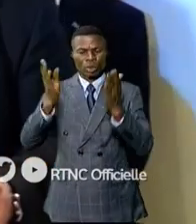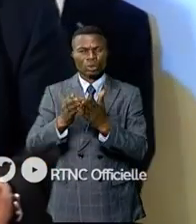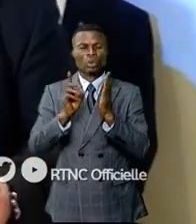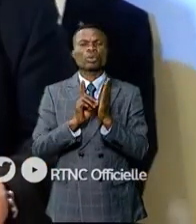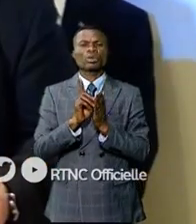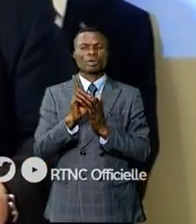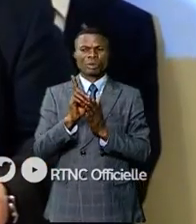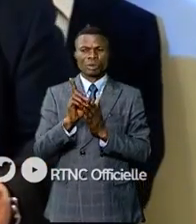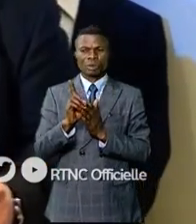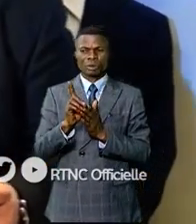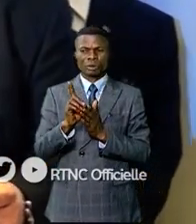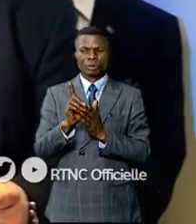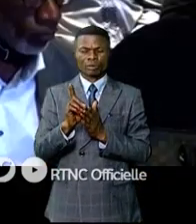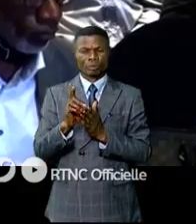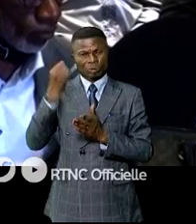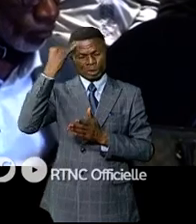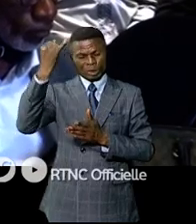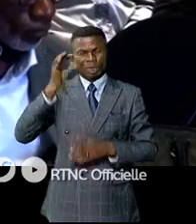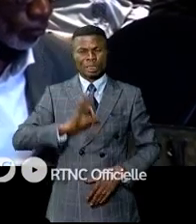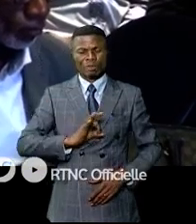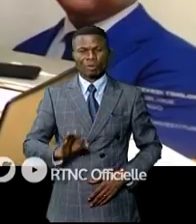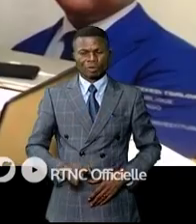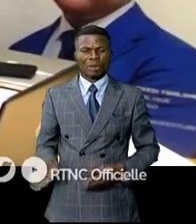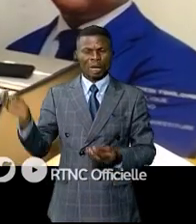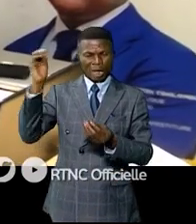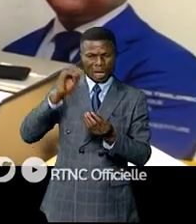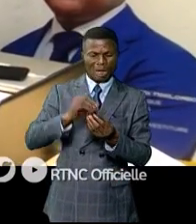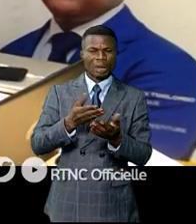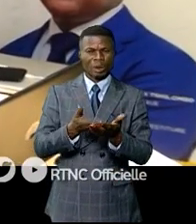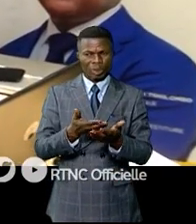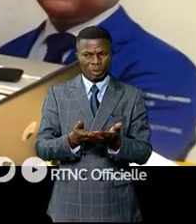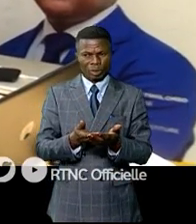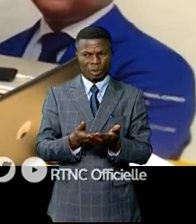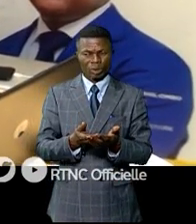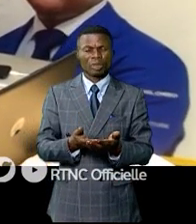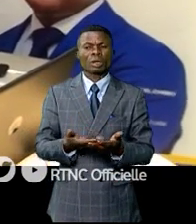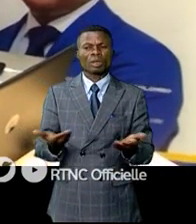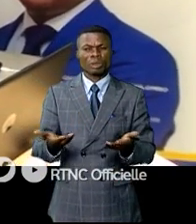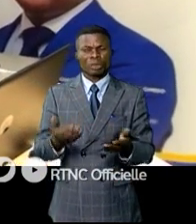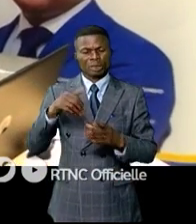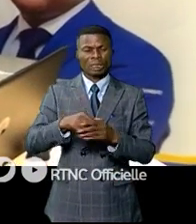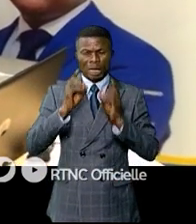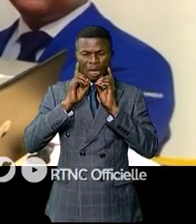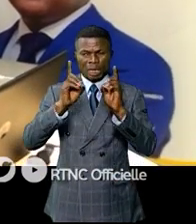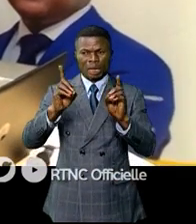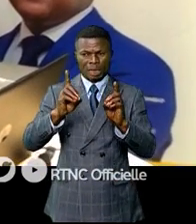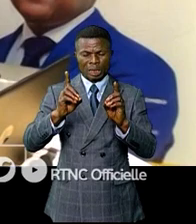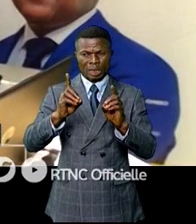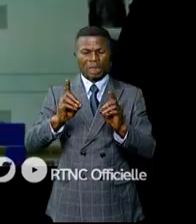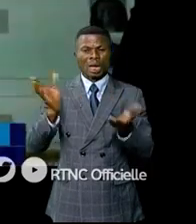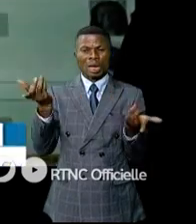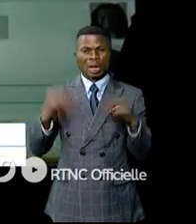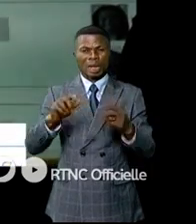développement. Assertion du chef de l'État Félix Antoine Tshisekedi Tshilombo dans son discours